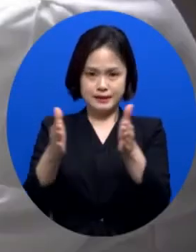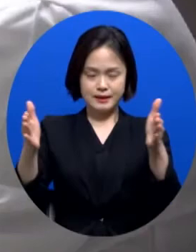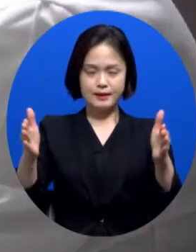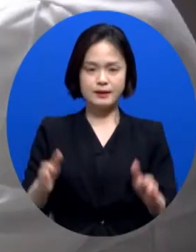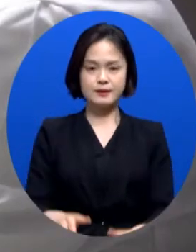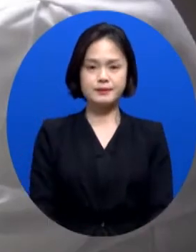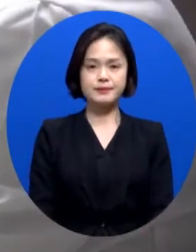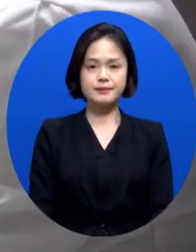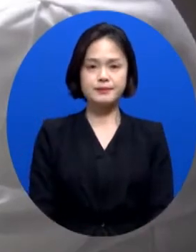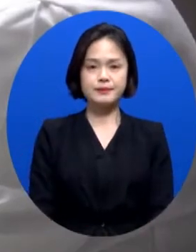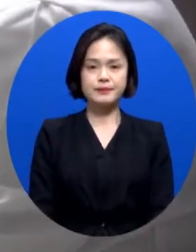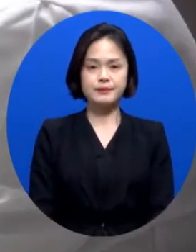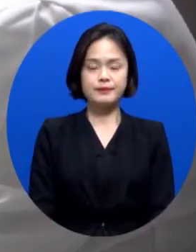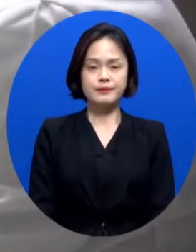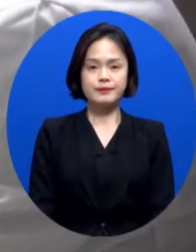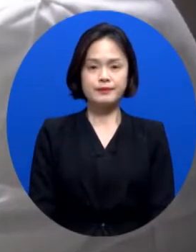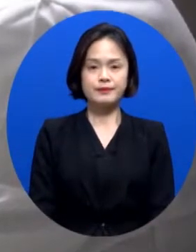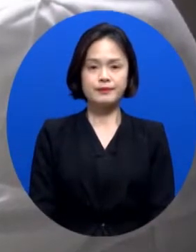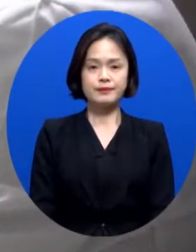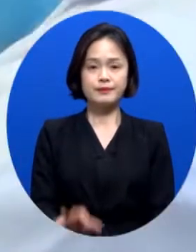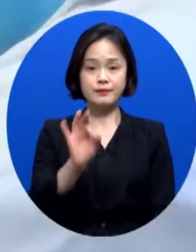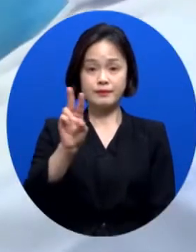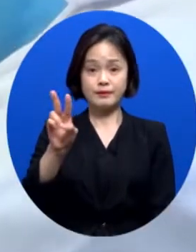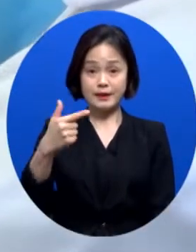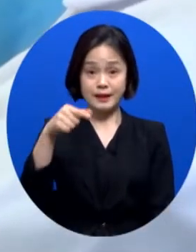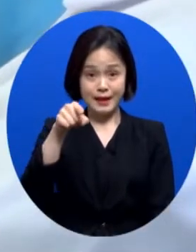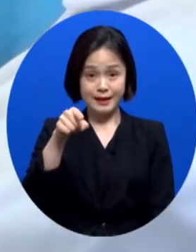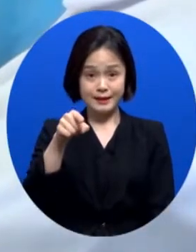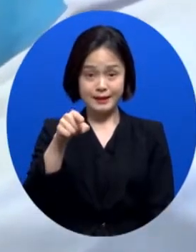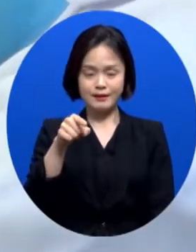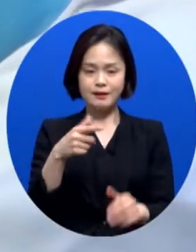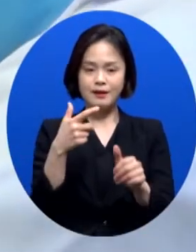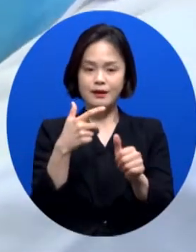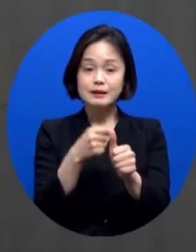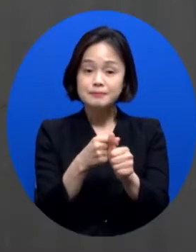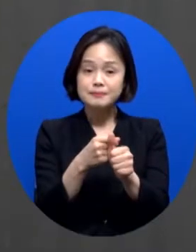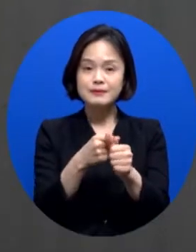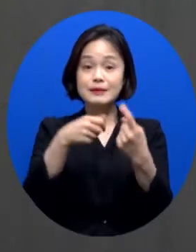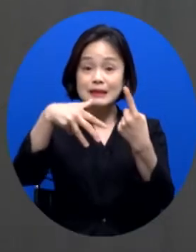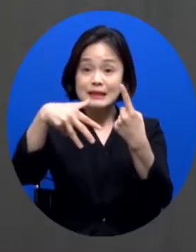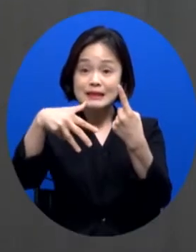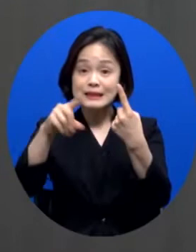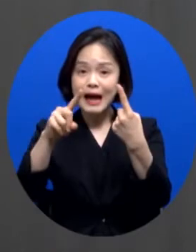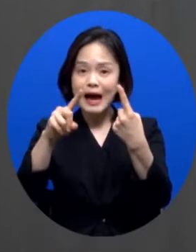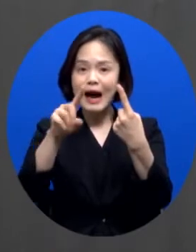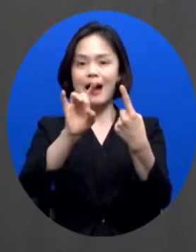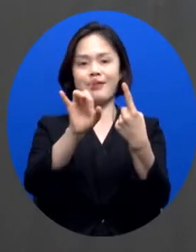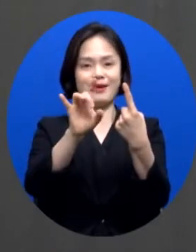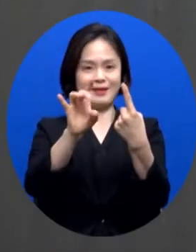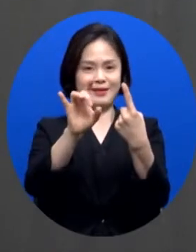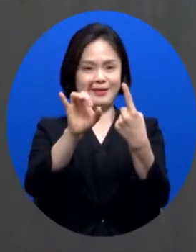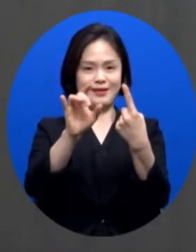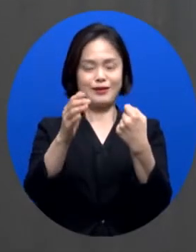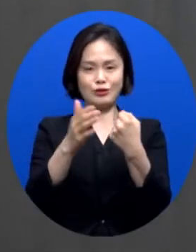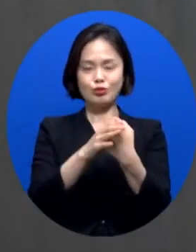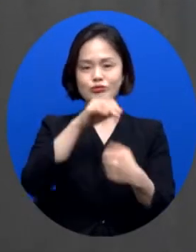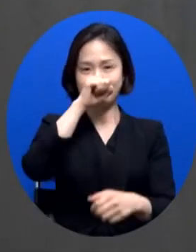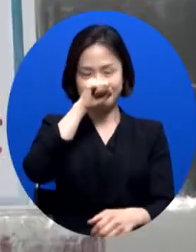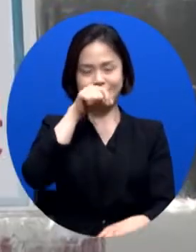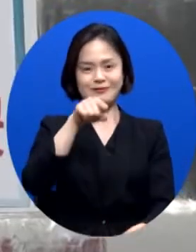활기를 띠었는데요. 특히 얀센 백신은 한 차례 접종으로 코로나19 바이러스에 대한 방어력이 형성된다는 장점이 있습니다.